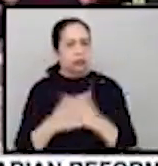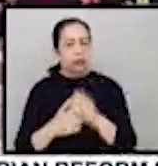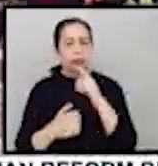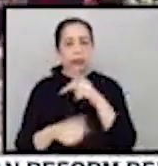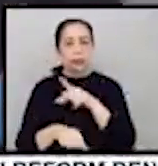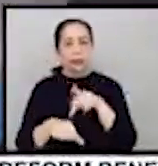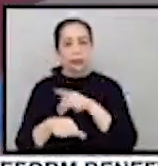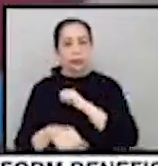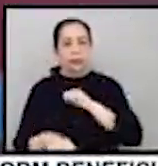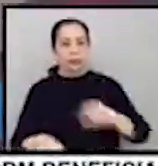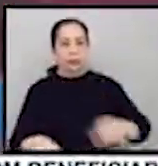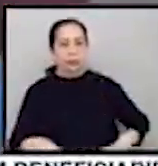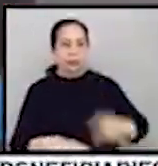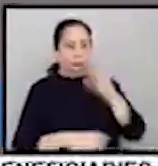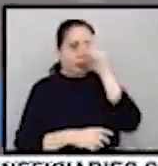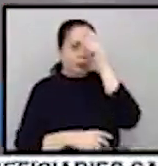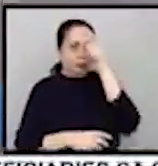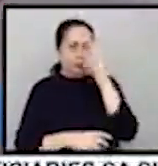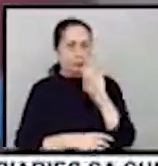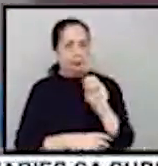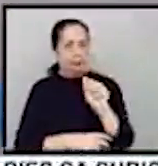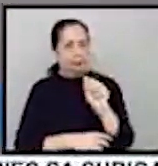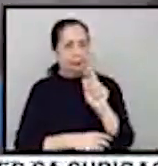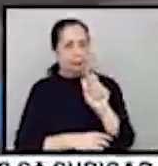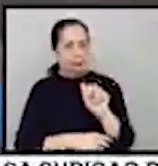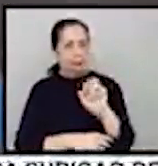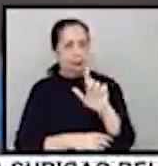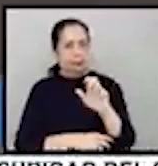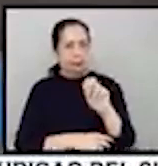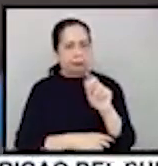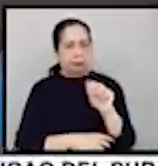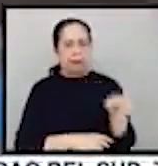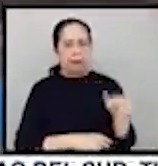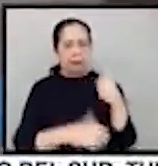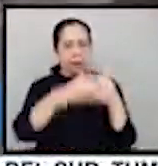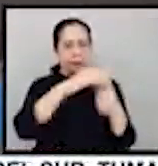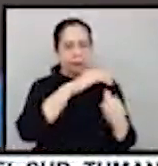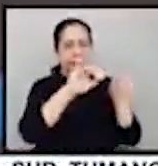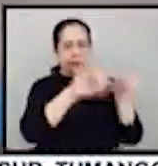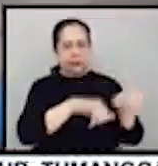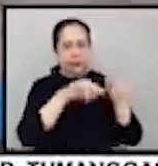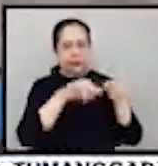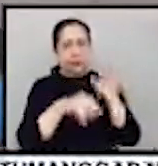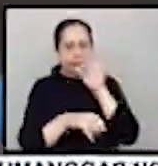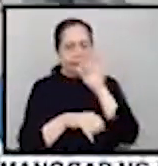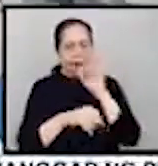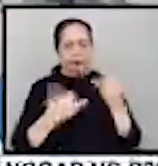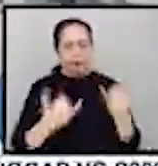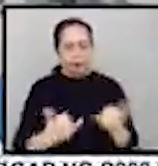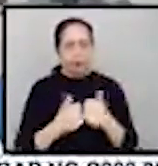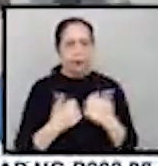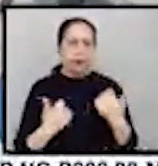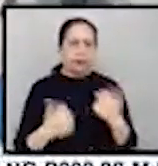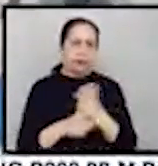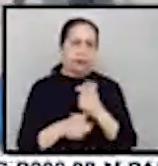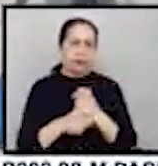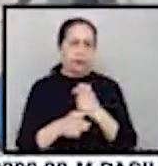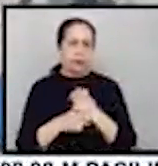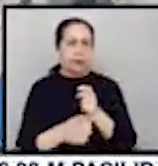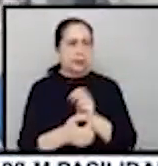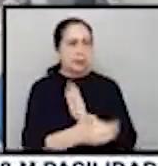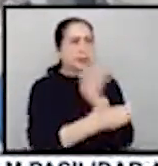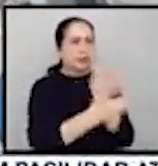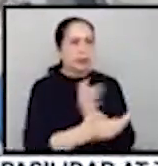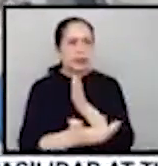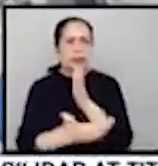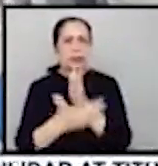Turkey, Maria Elena Algabre, nasa shelter ang ilang apektadong Pilipino. Sa ngayon, hirap silang makatawid sa mga apektadong lugar dahil sa